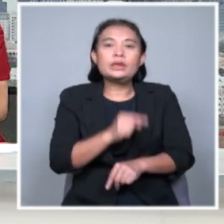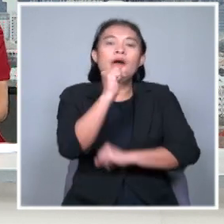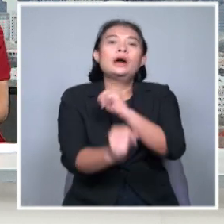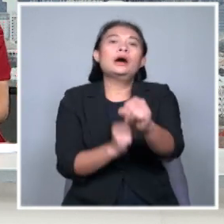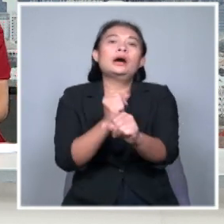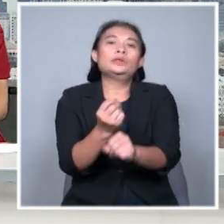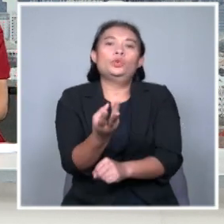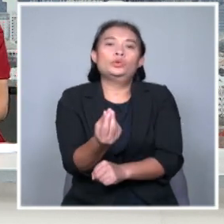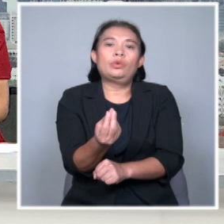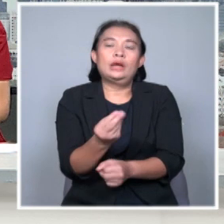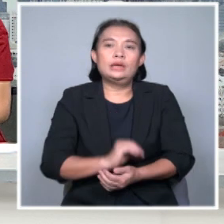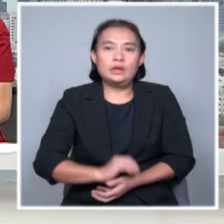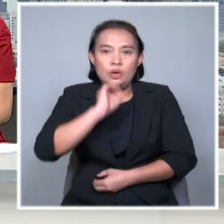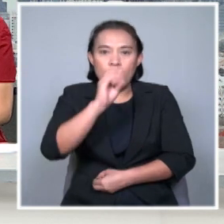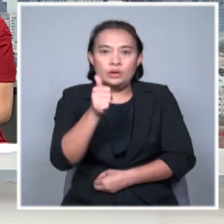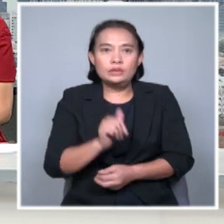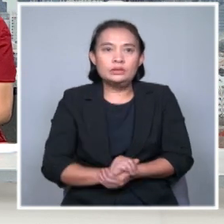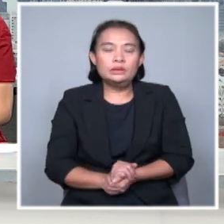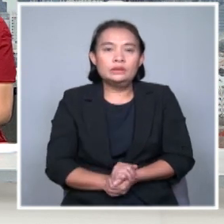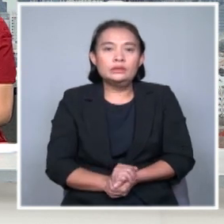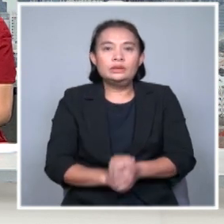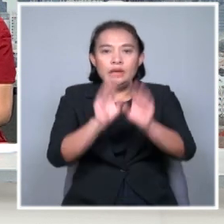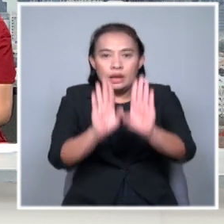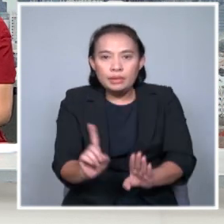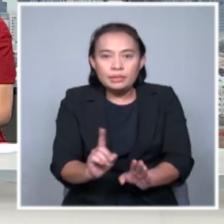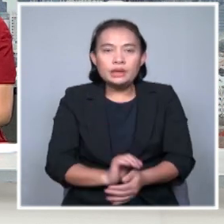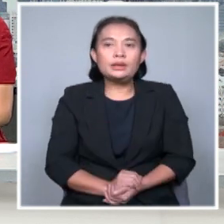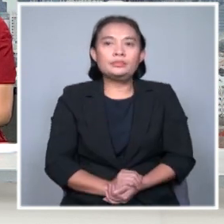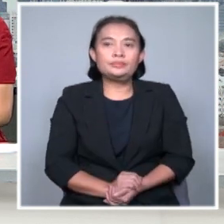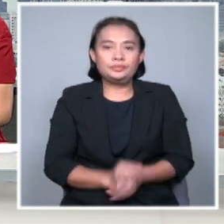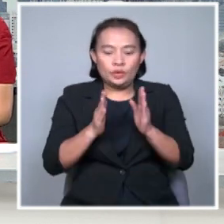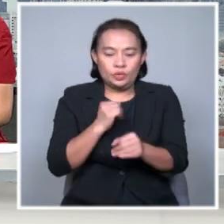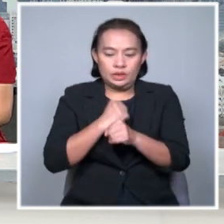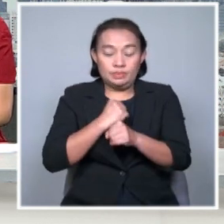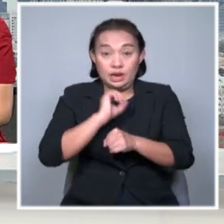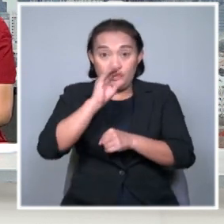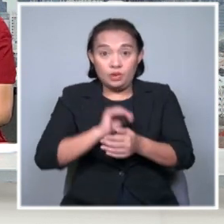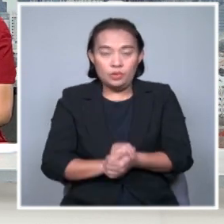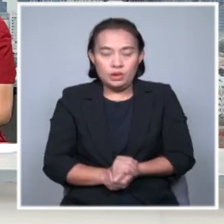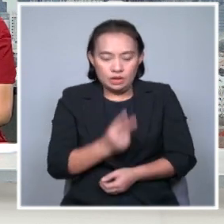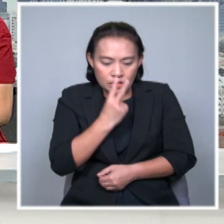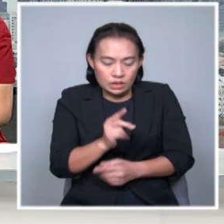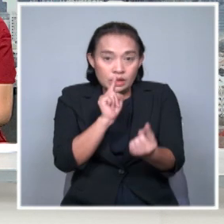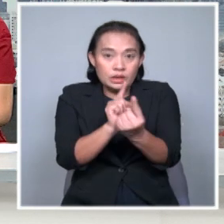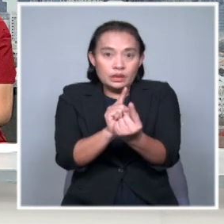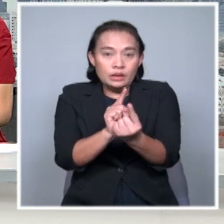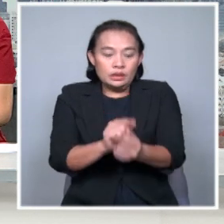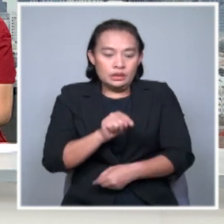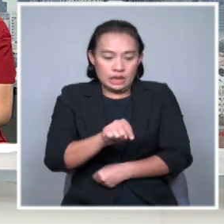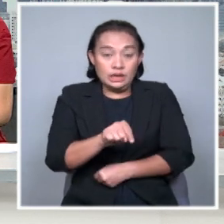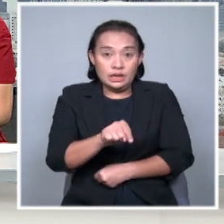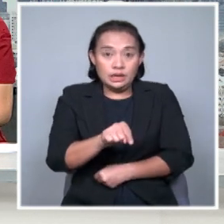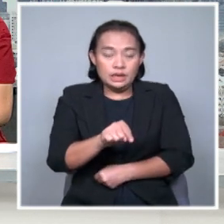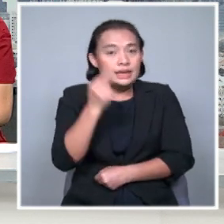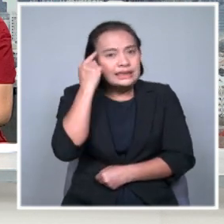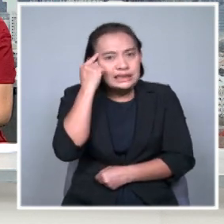ค่ะ แล้วขนาดเดียวกันลักษณะนิสัยเป็นอย่างไรเพราะทางเจ้าหน้าที่ระบุเลยว่ารอยเท้าที่พบแบบนี้เนี่ยนะคาดการว่า